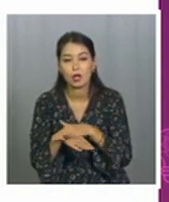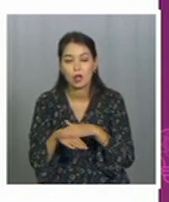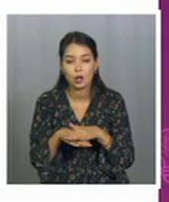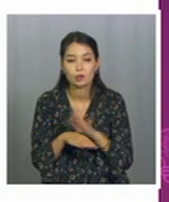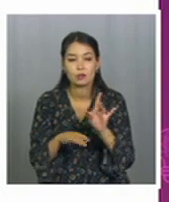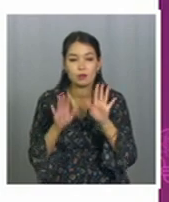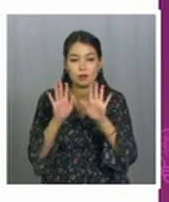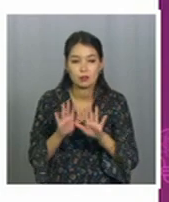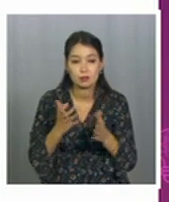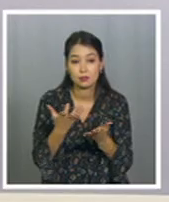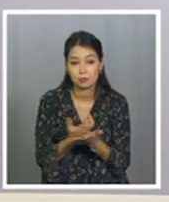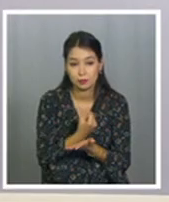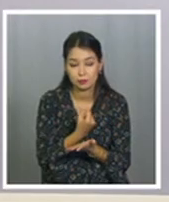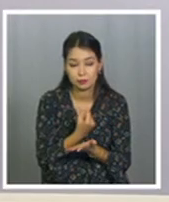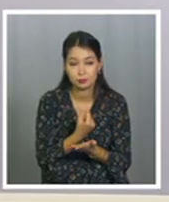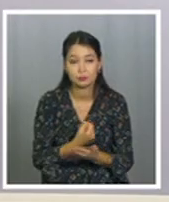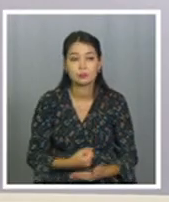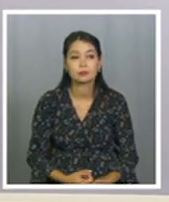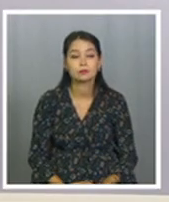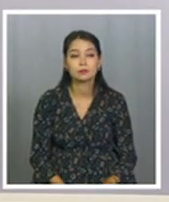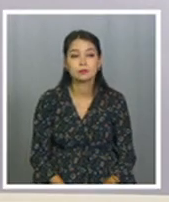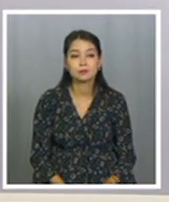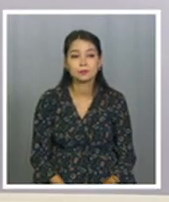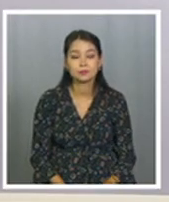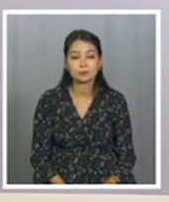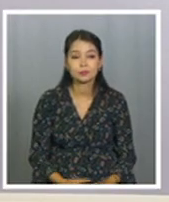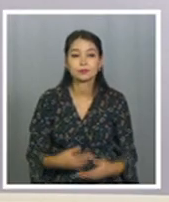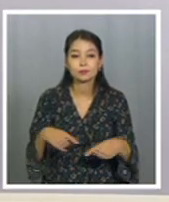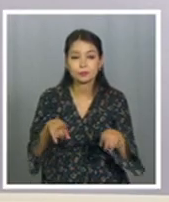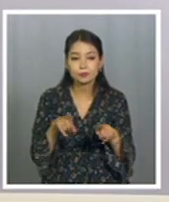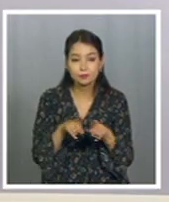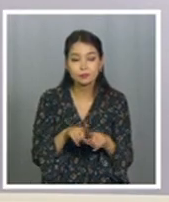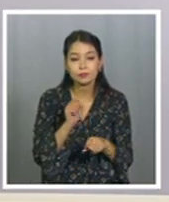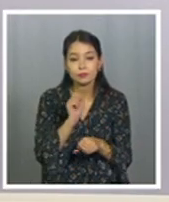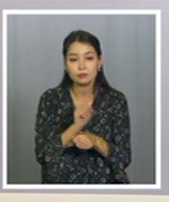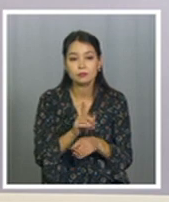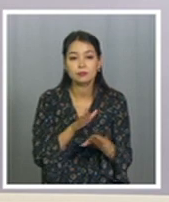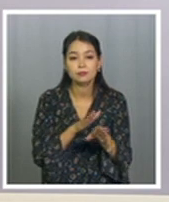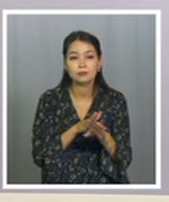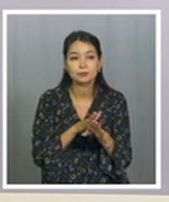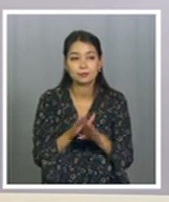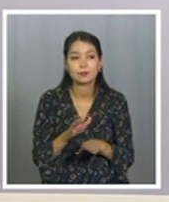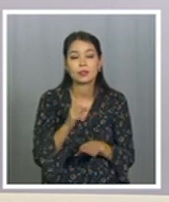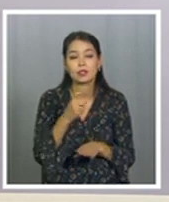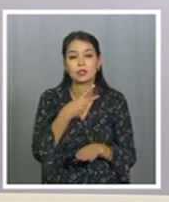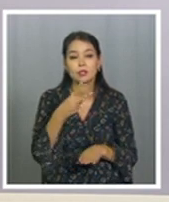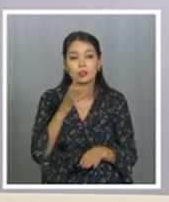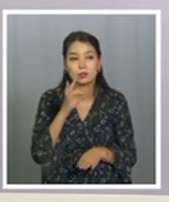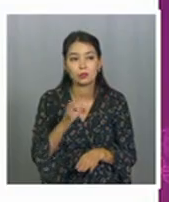трапецияның ауданын табамыз. Мынадай тапсырмаларды орындайық. X тен 0, X